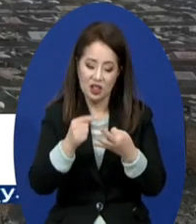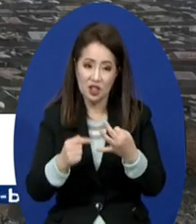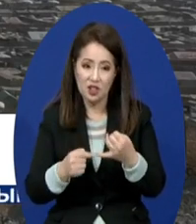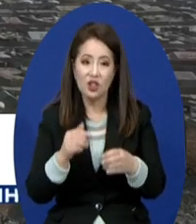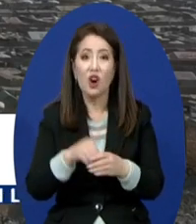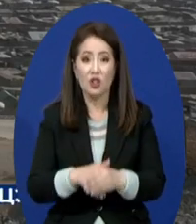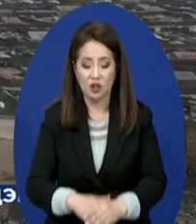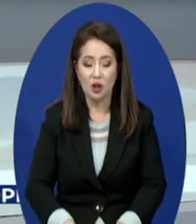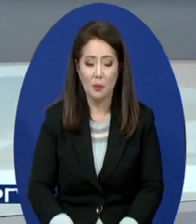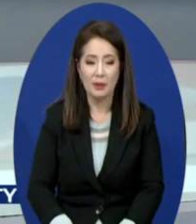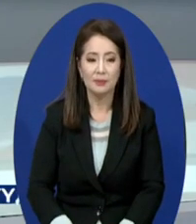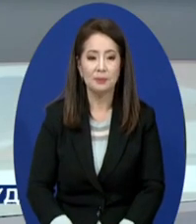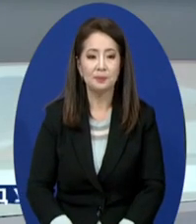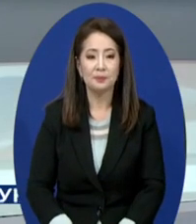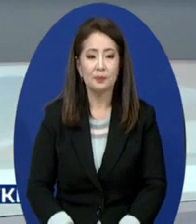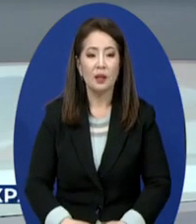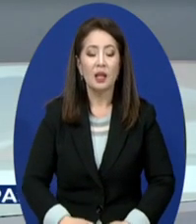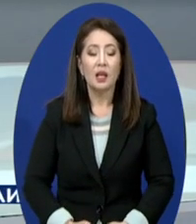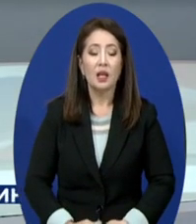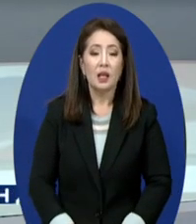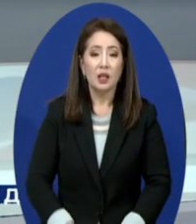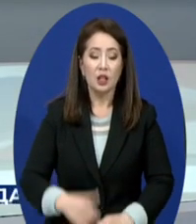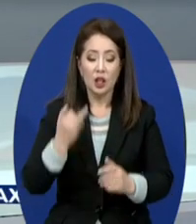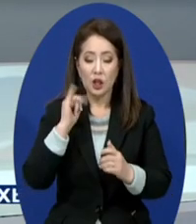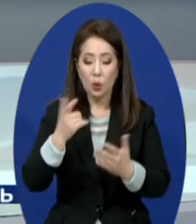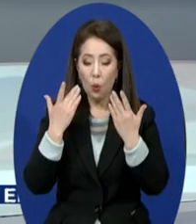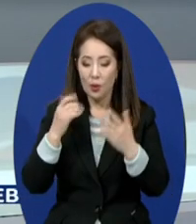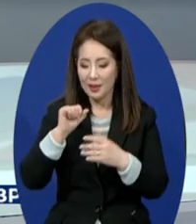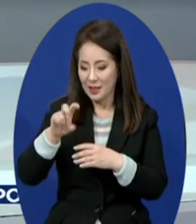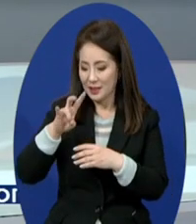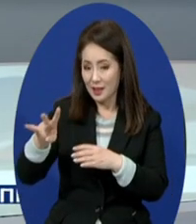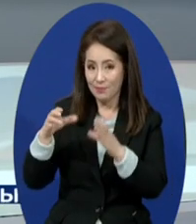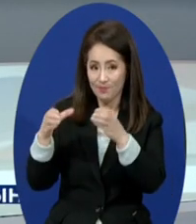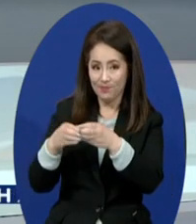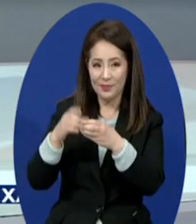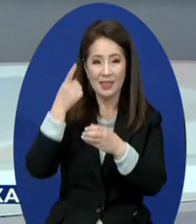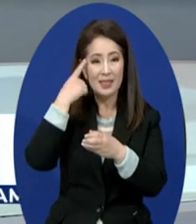Улсын хурлтад гарчсан намын бүлгийн санаачилгаар өнөөдөр хөгжлийн банк